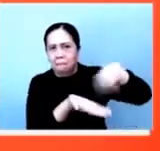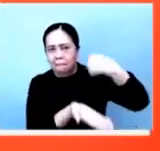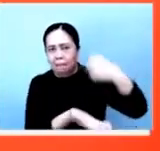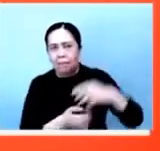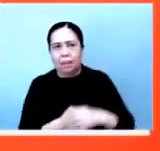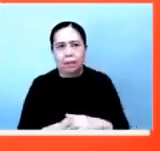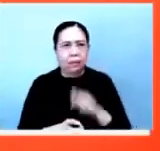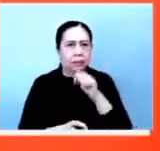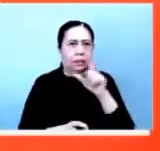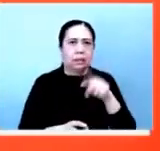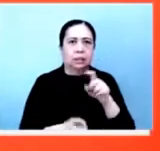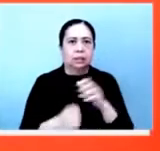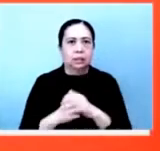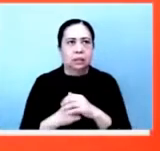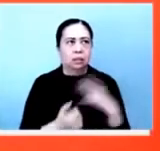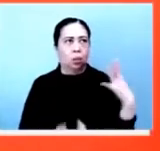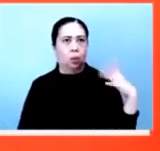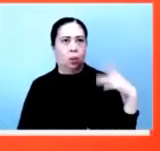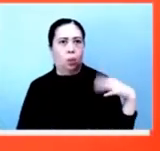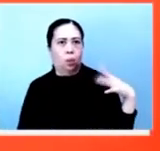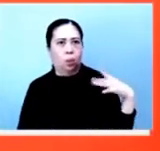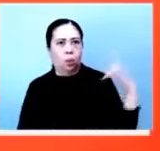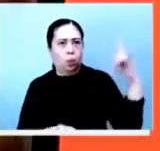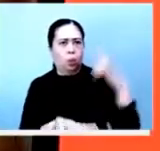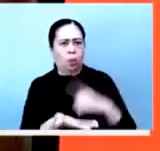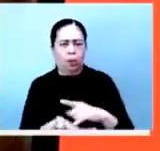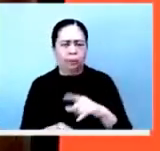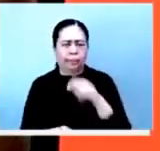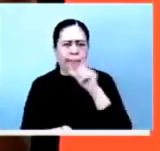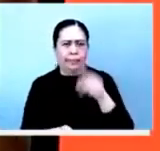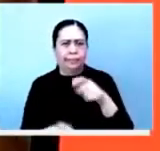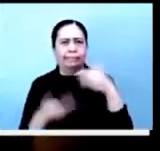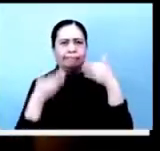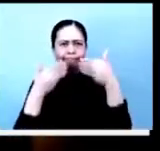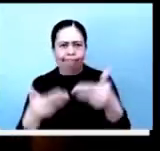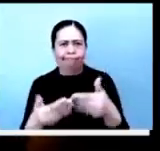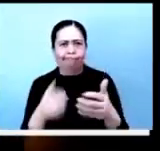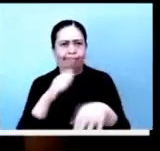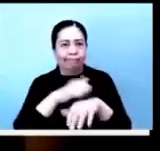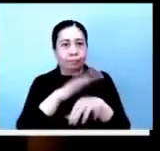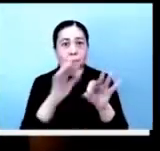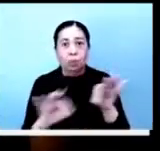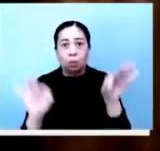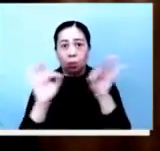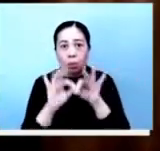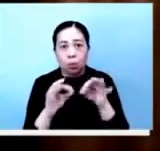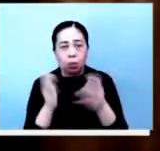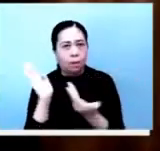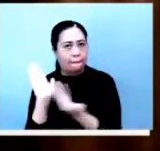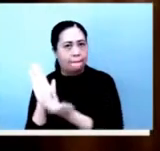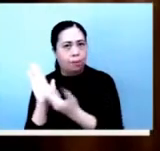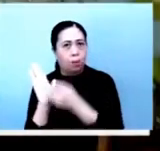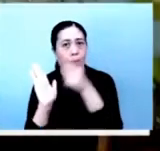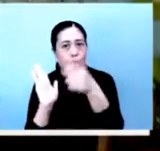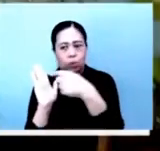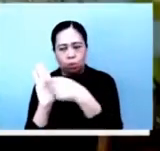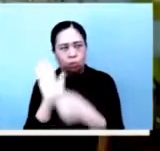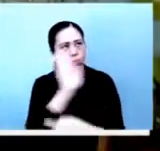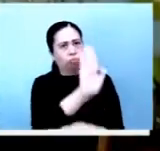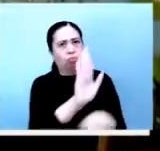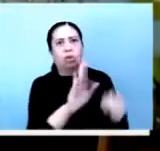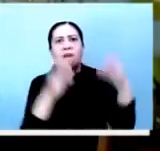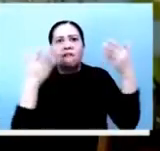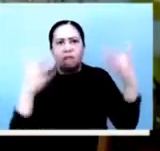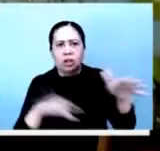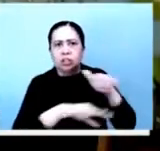po kailangan na intayin na umuwi sa Pilipinas. Ang importante ay may katibayan kayo na natanggap niya